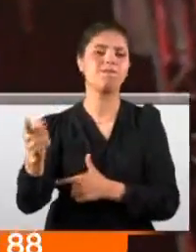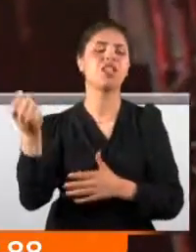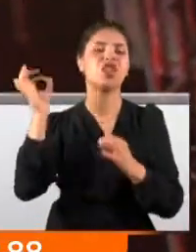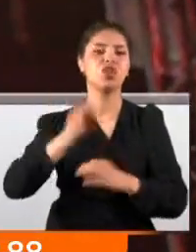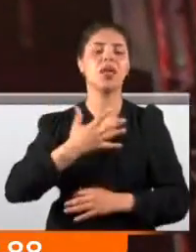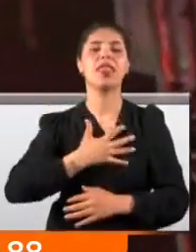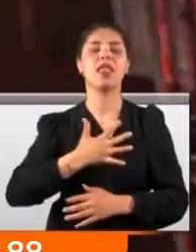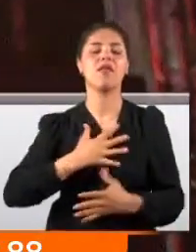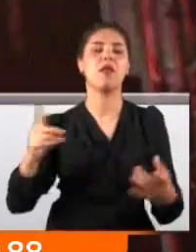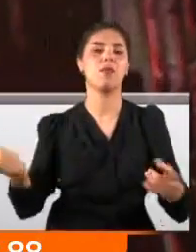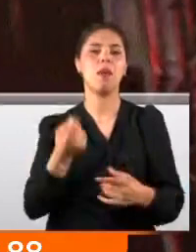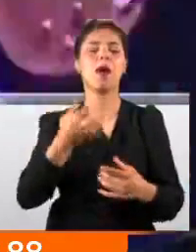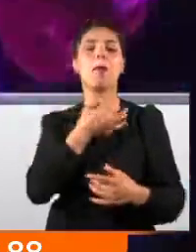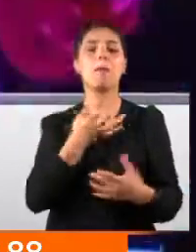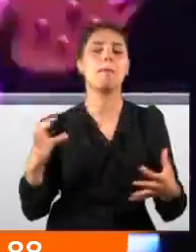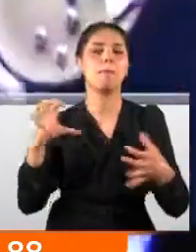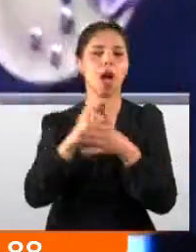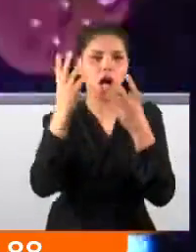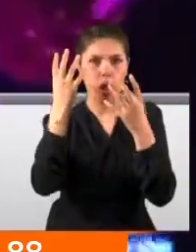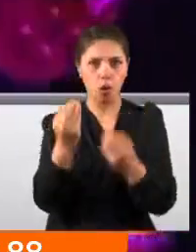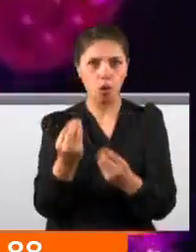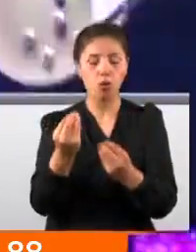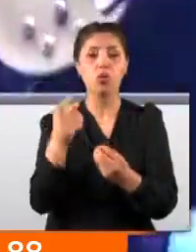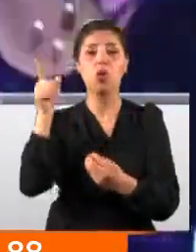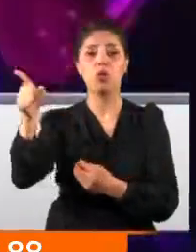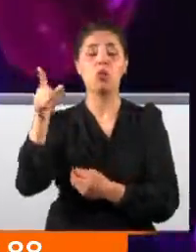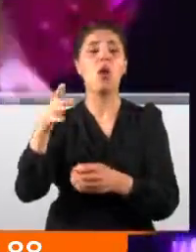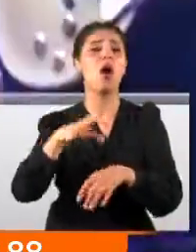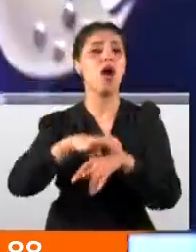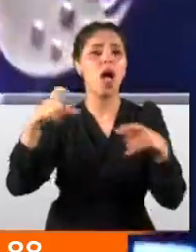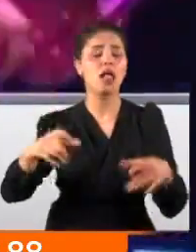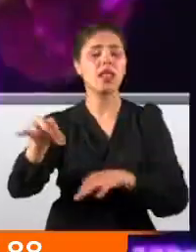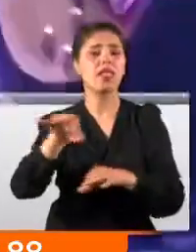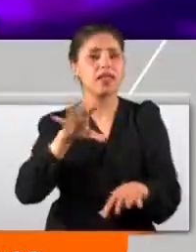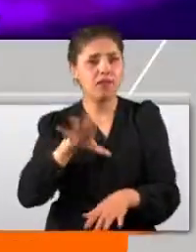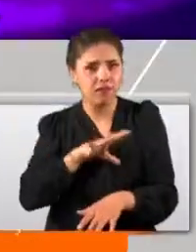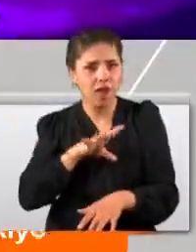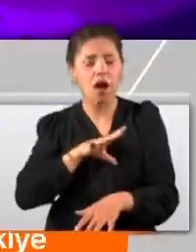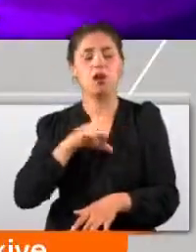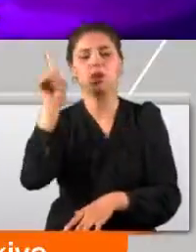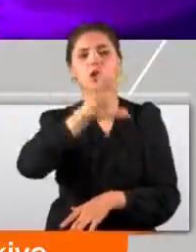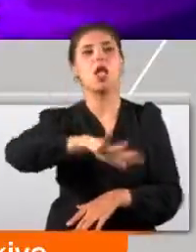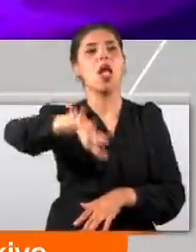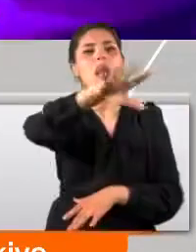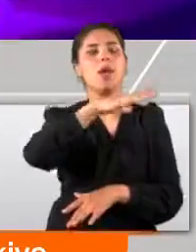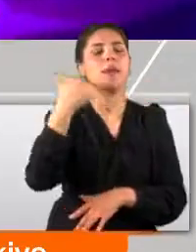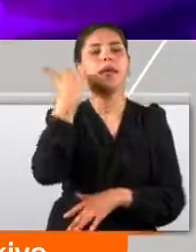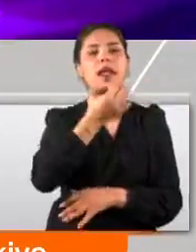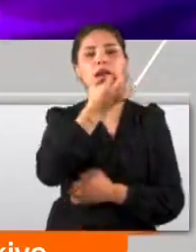hayata tutunmaya çalışırken ortaya atılan öldü haberleri ailesini bıktırdı. Sessiz tabii